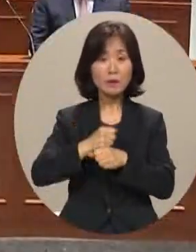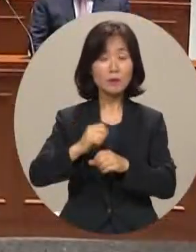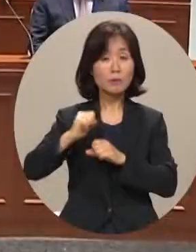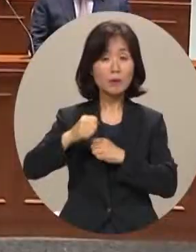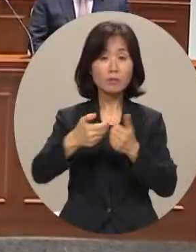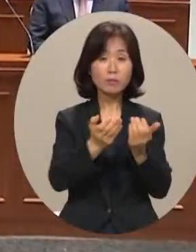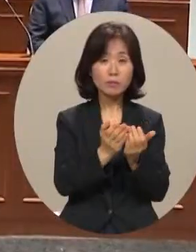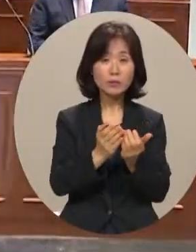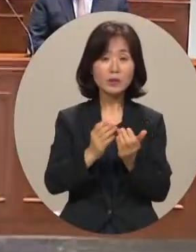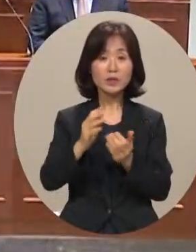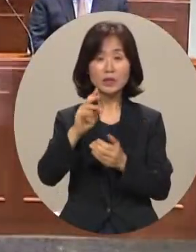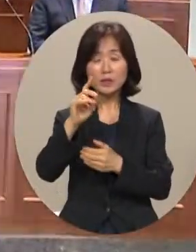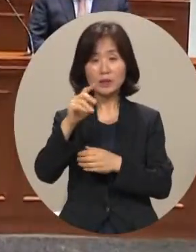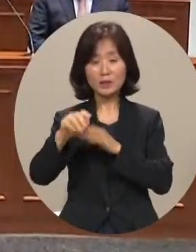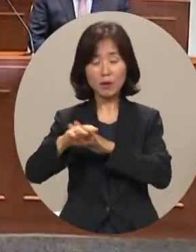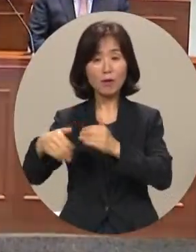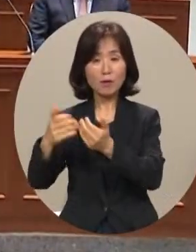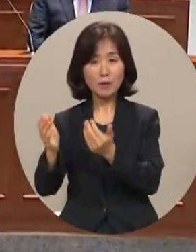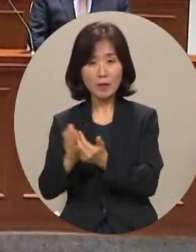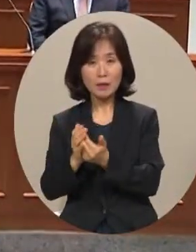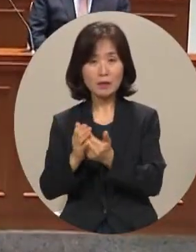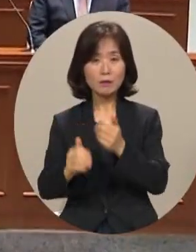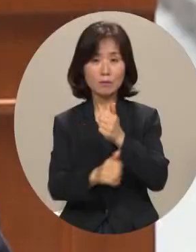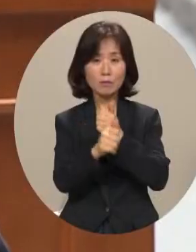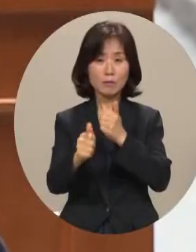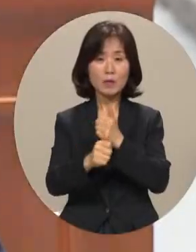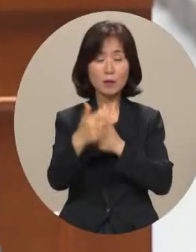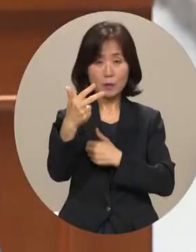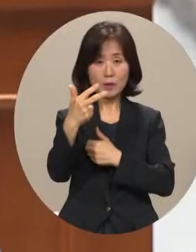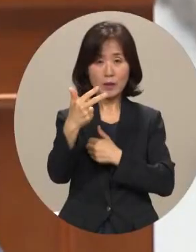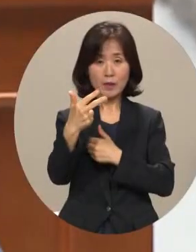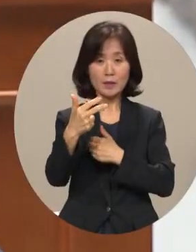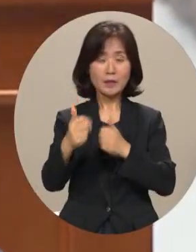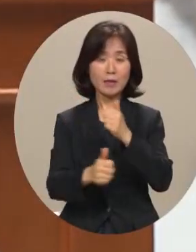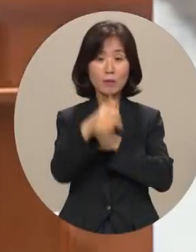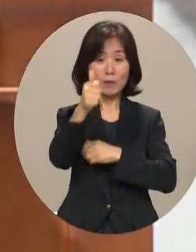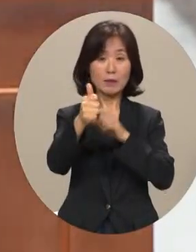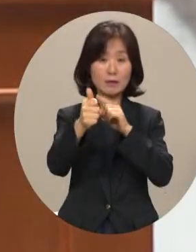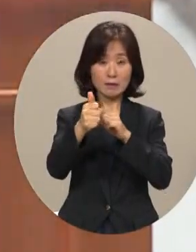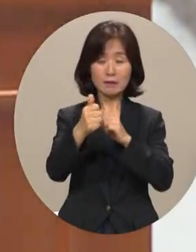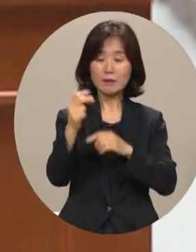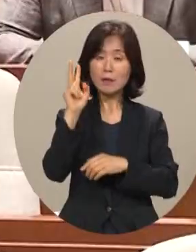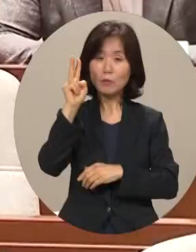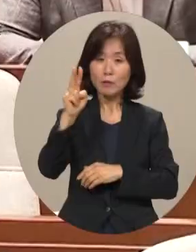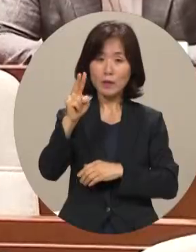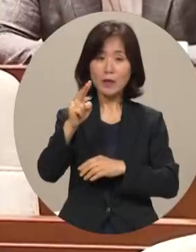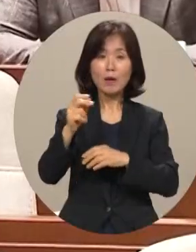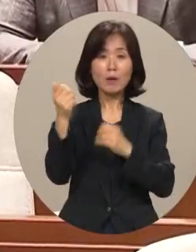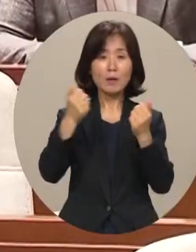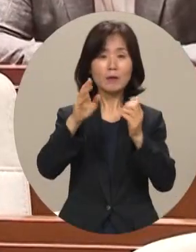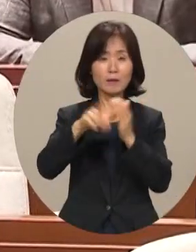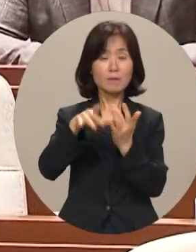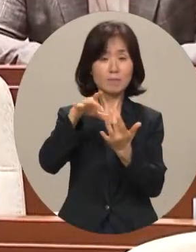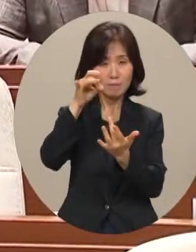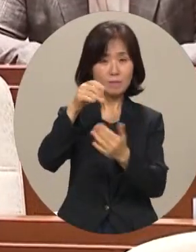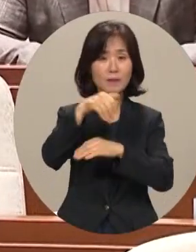여당이 위원장을 맞는 일곱개 상인 위원장은 내일 모레 본회의에서 선출될 예정입니다 EBS 뉴스 송성환 있니다